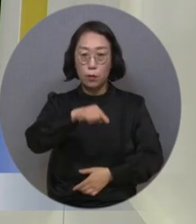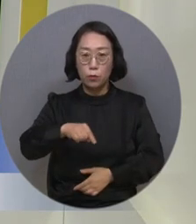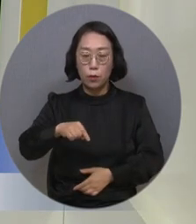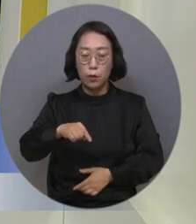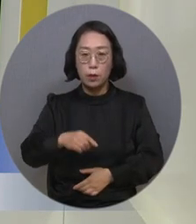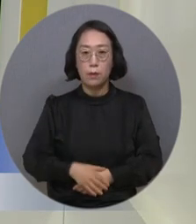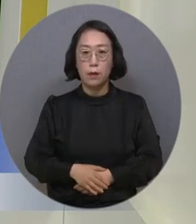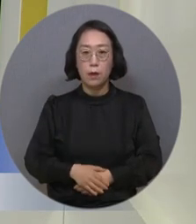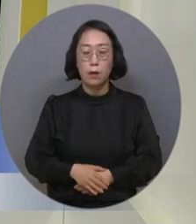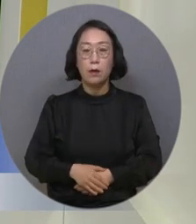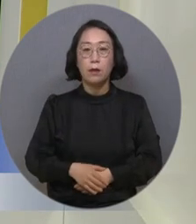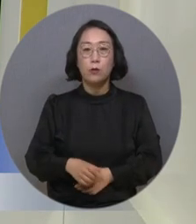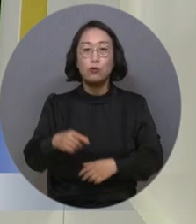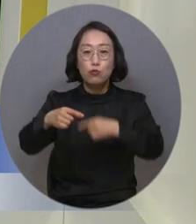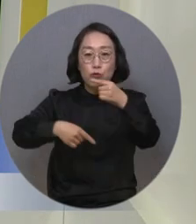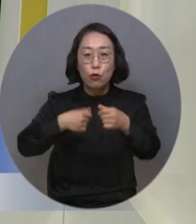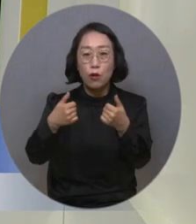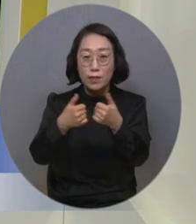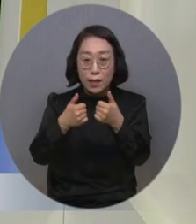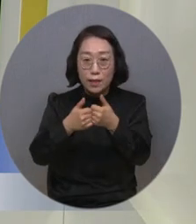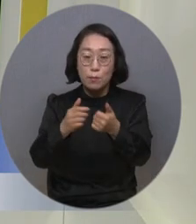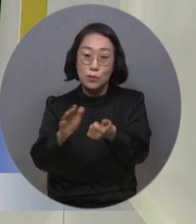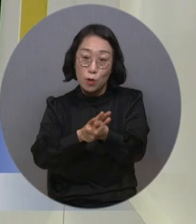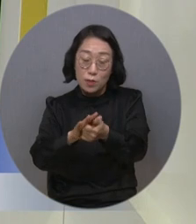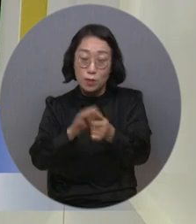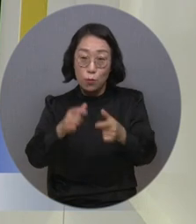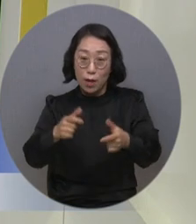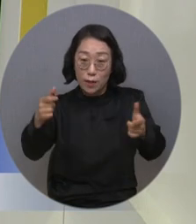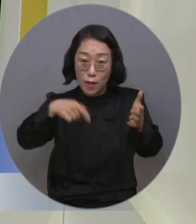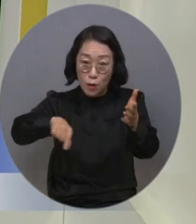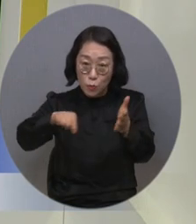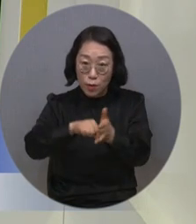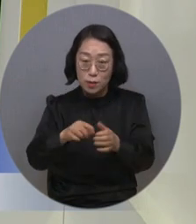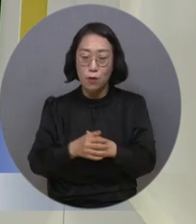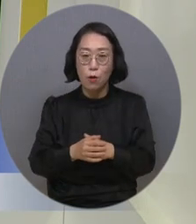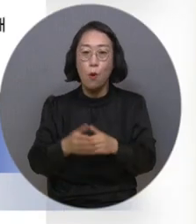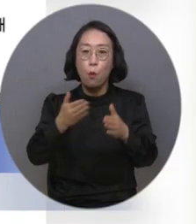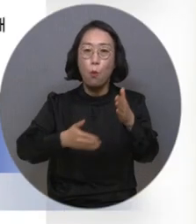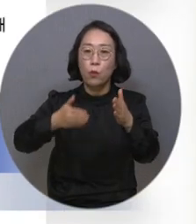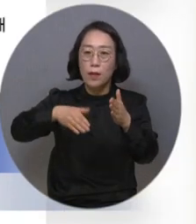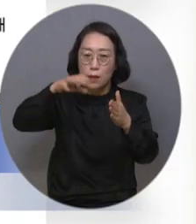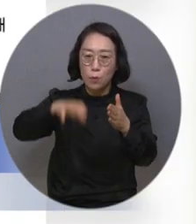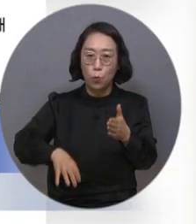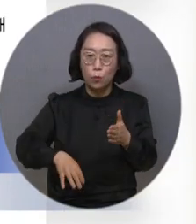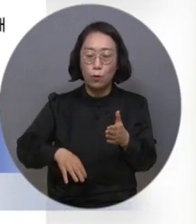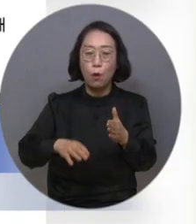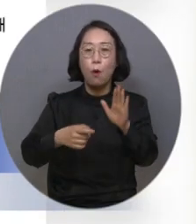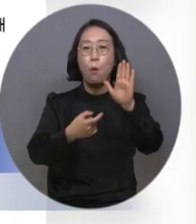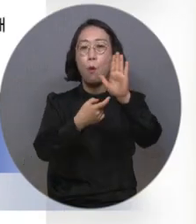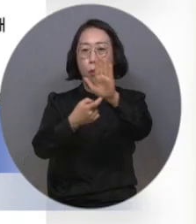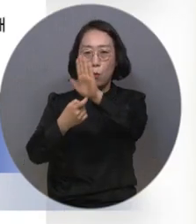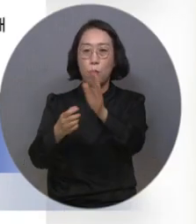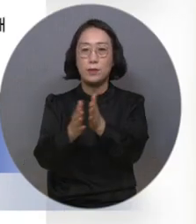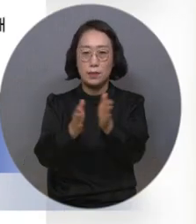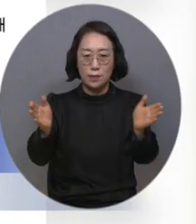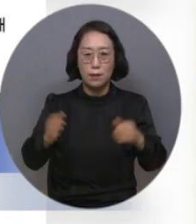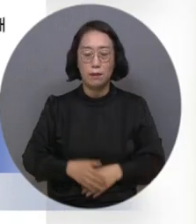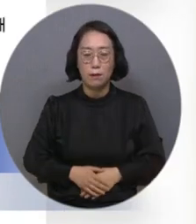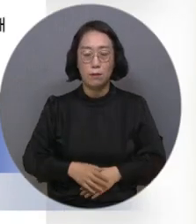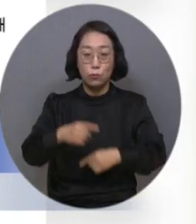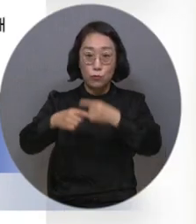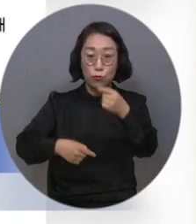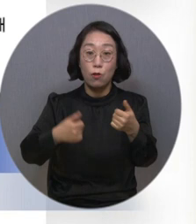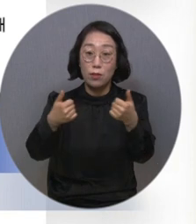국민연금공단이 수어상담 서비스 이용 확대를 위한 홍보에 나섰습니다이를 위해 공단은 수어상담